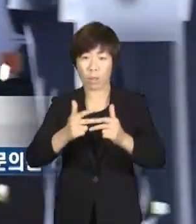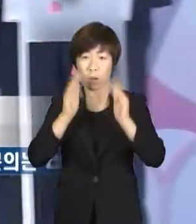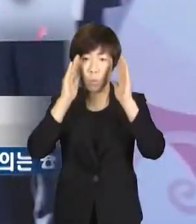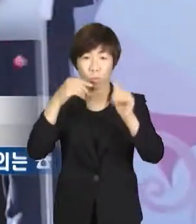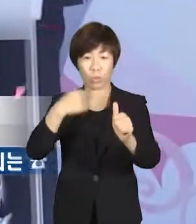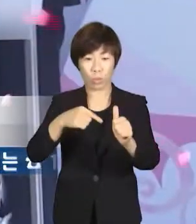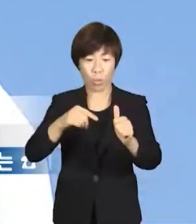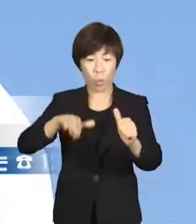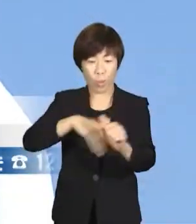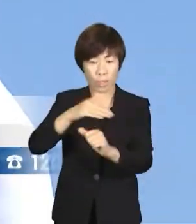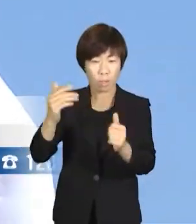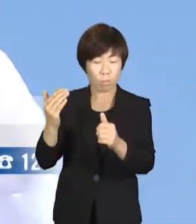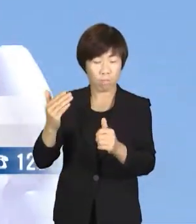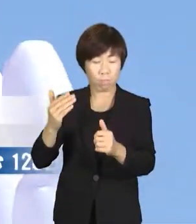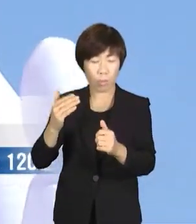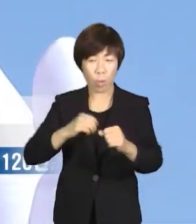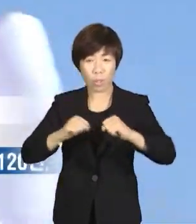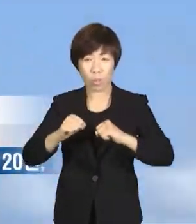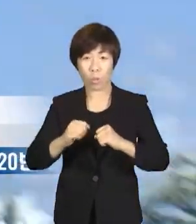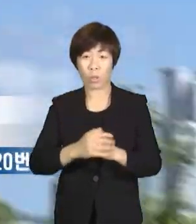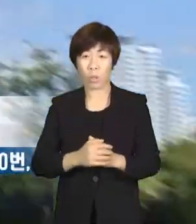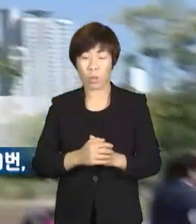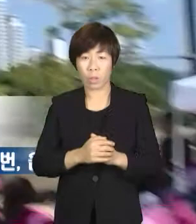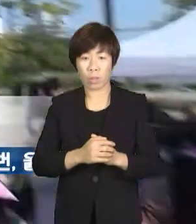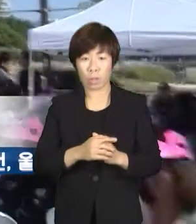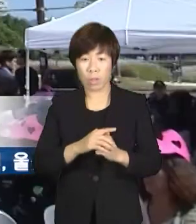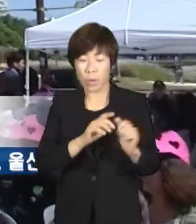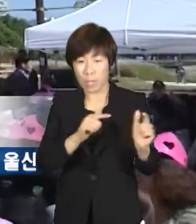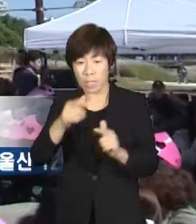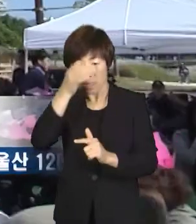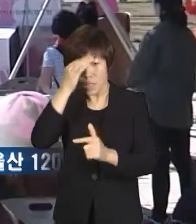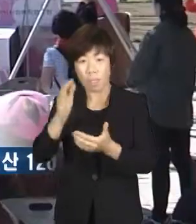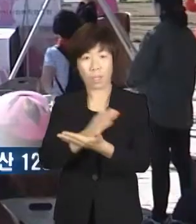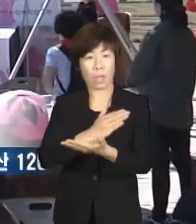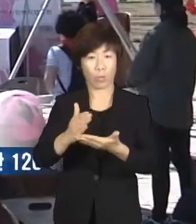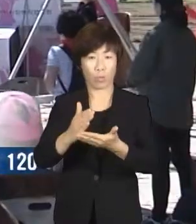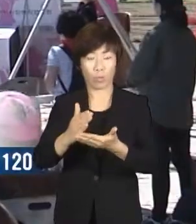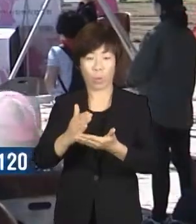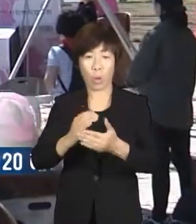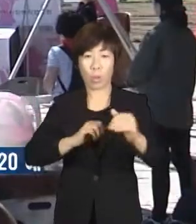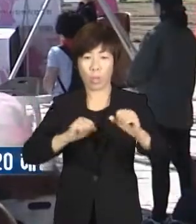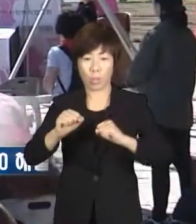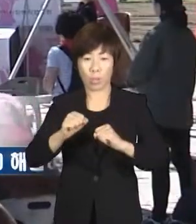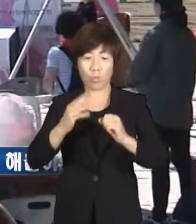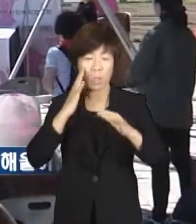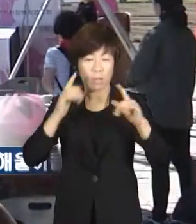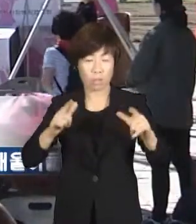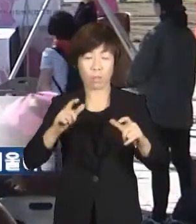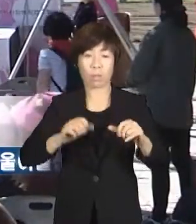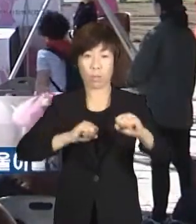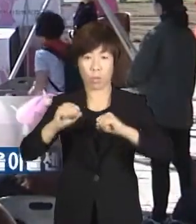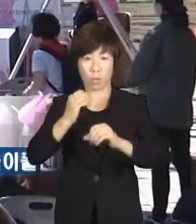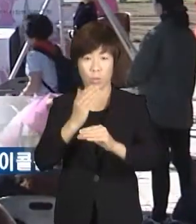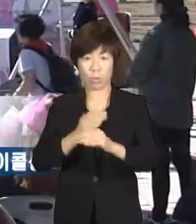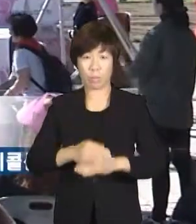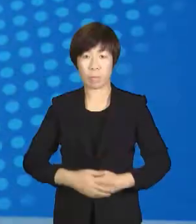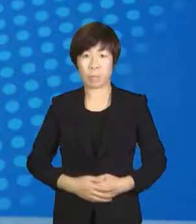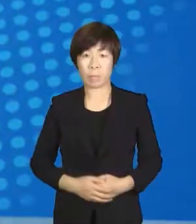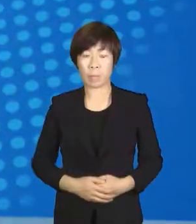학습 지도와 환경 활동 등 전공과 연계한 다양한 재능 나눔 활동을 울산 지역 곳곳에서 실천하고 있습니다.